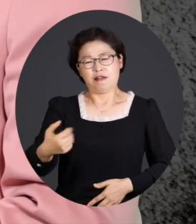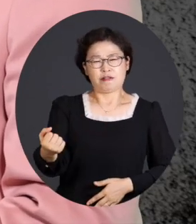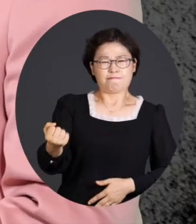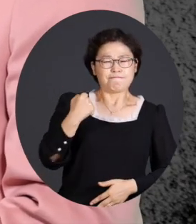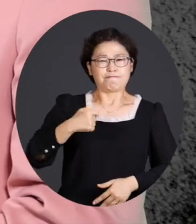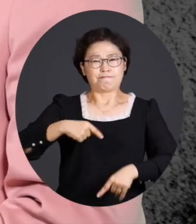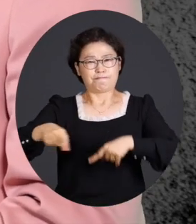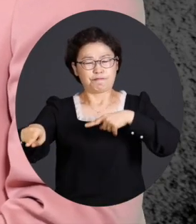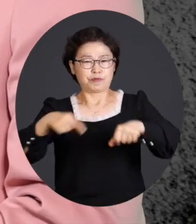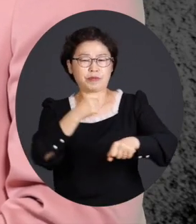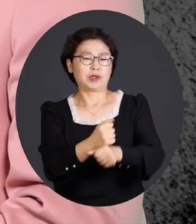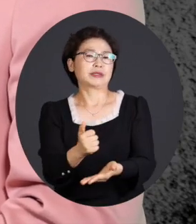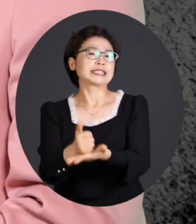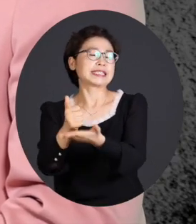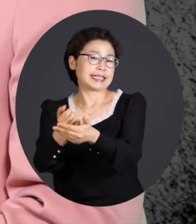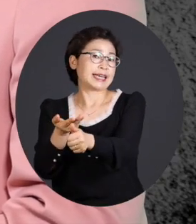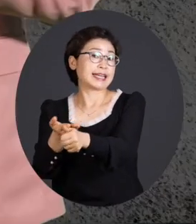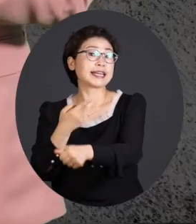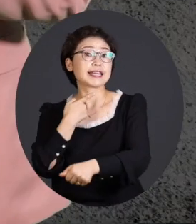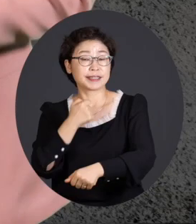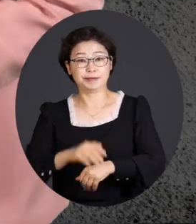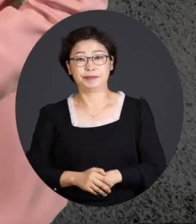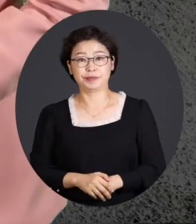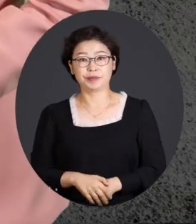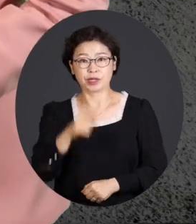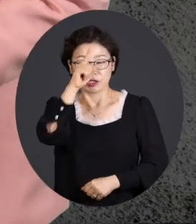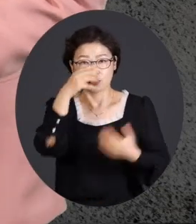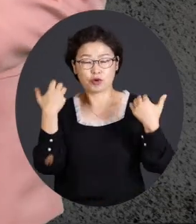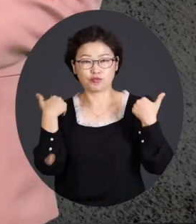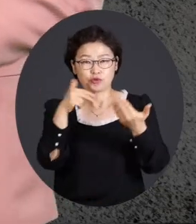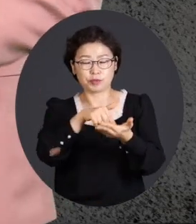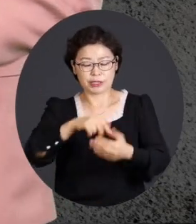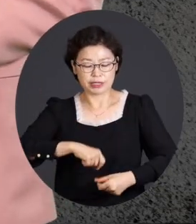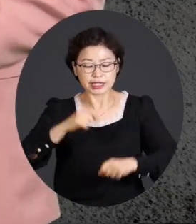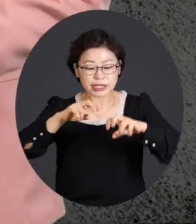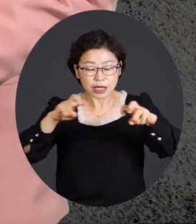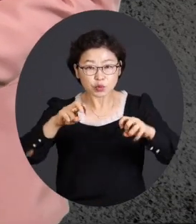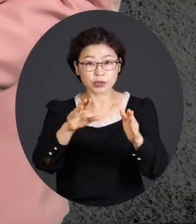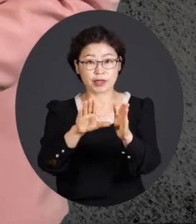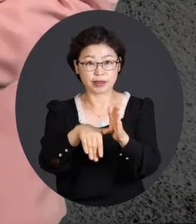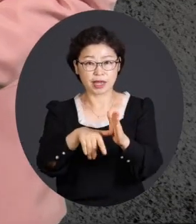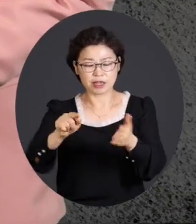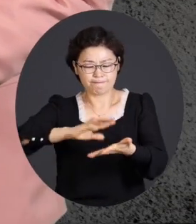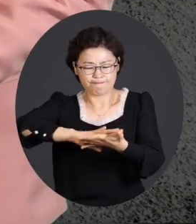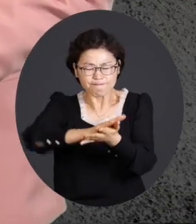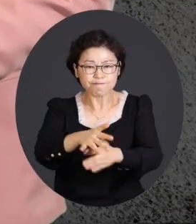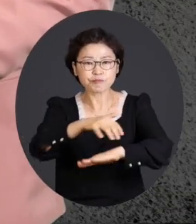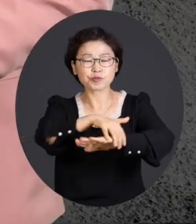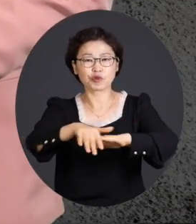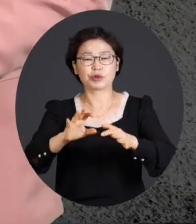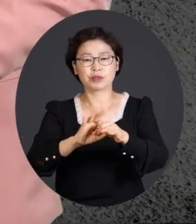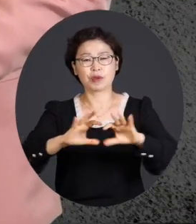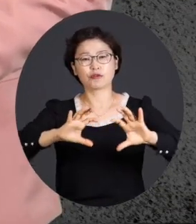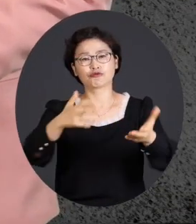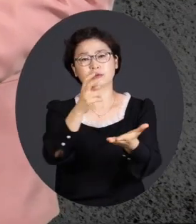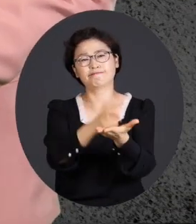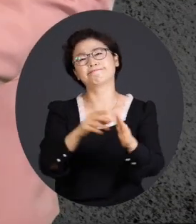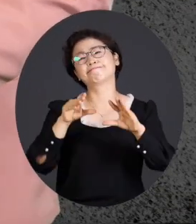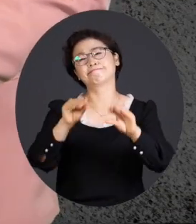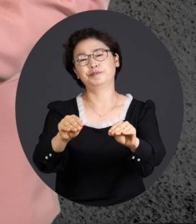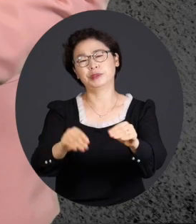발휘했다고 칭찬했습니다. 정부 차원의 진상조사에서 이 초토화 작전은 국제법에서